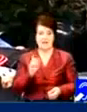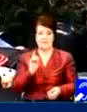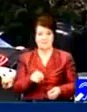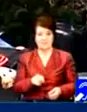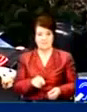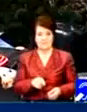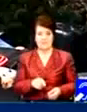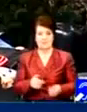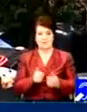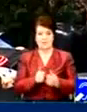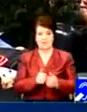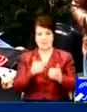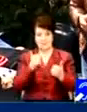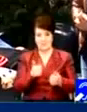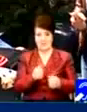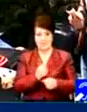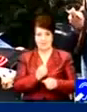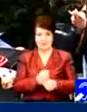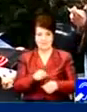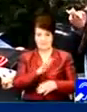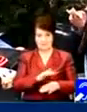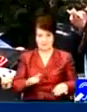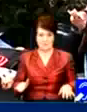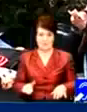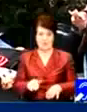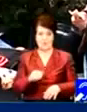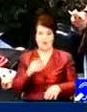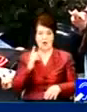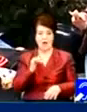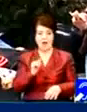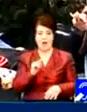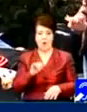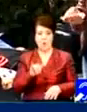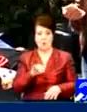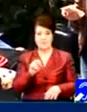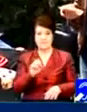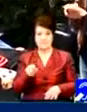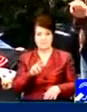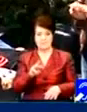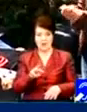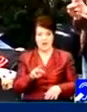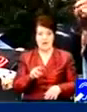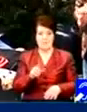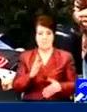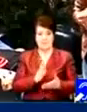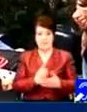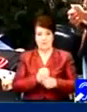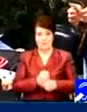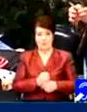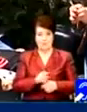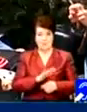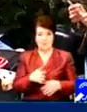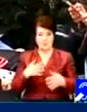că pe lângă partea de binefacere pentru acești copii cu autism, ne dorim să readucem la viață niște lucruri de care poate noi